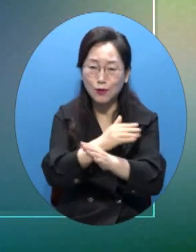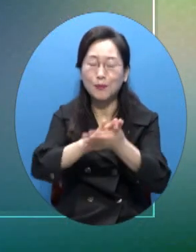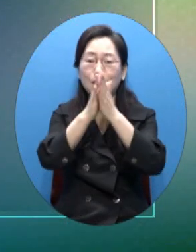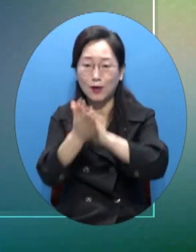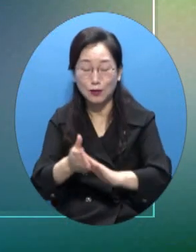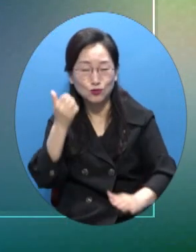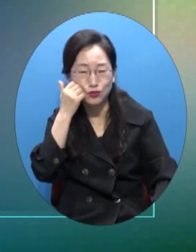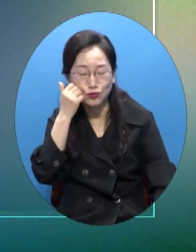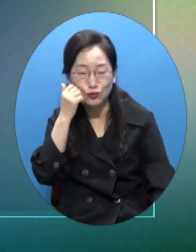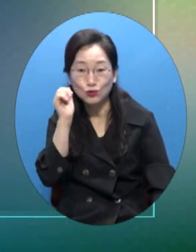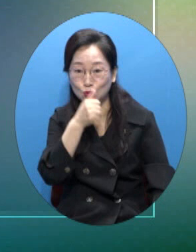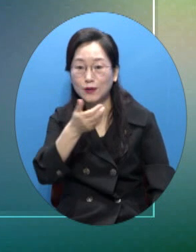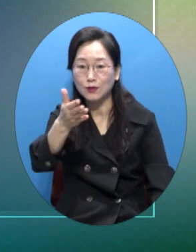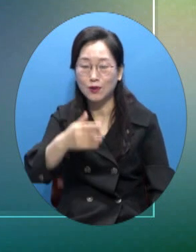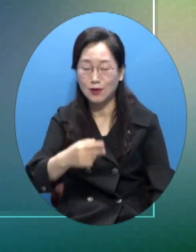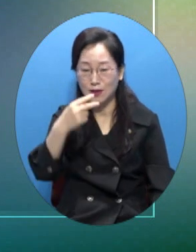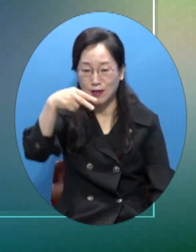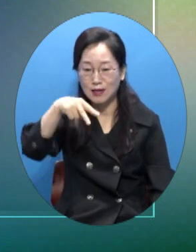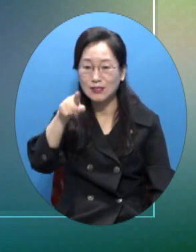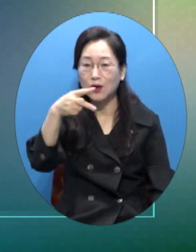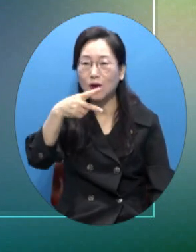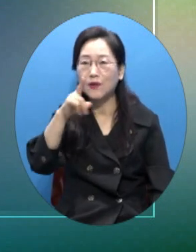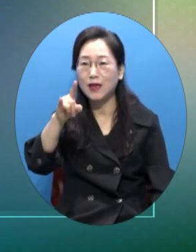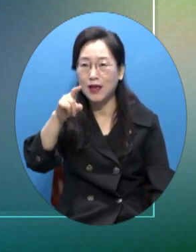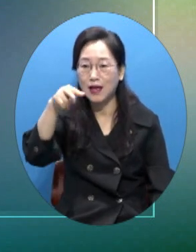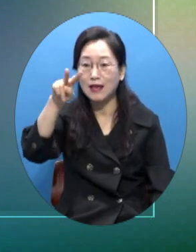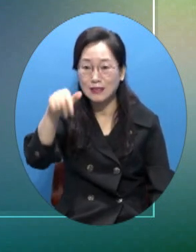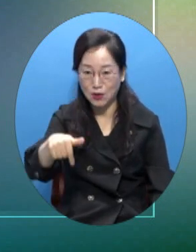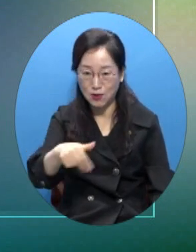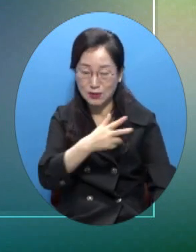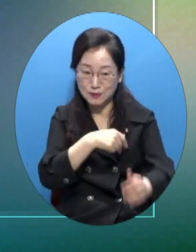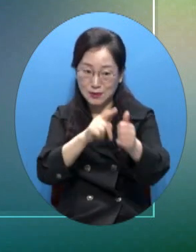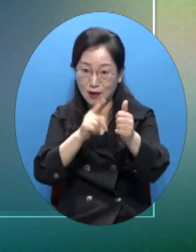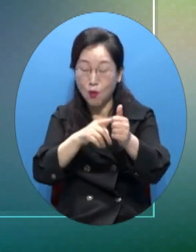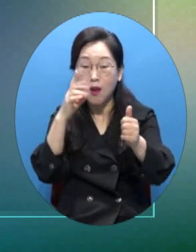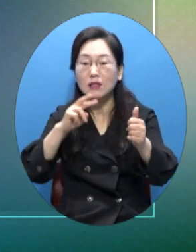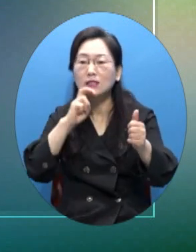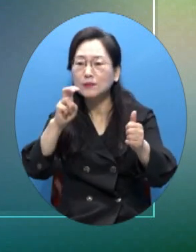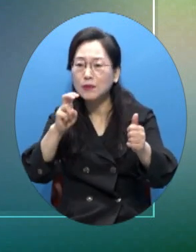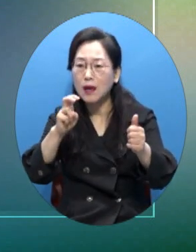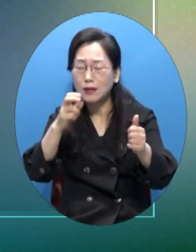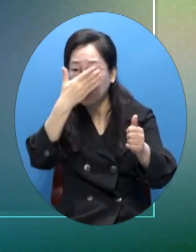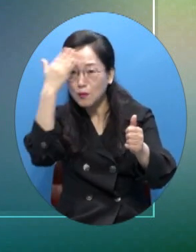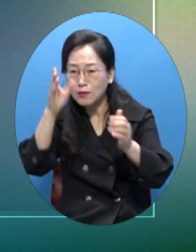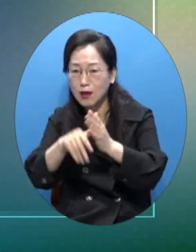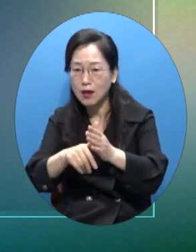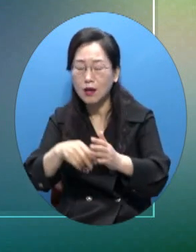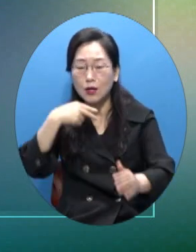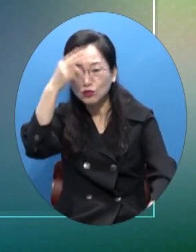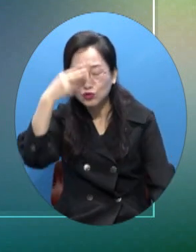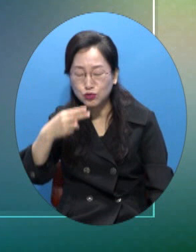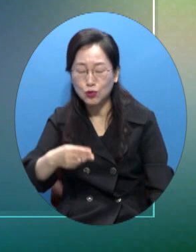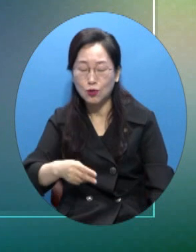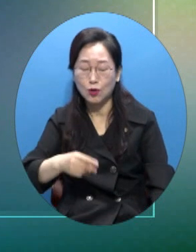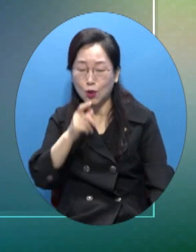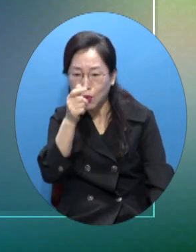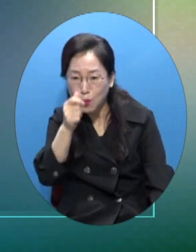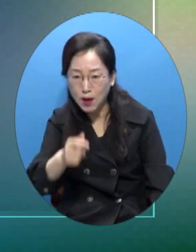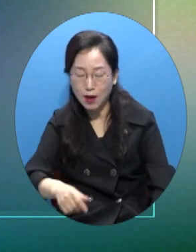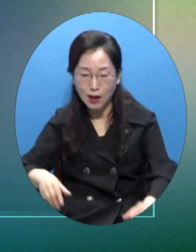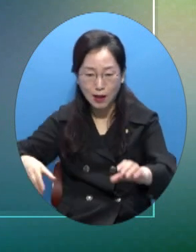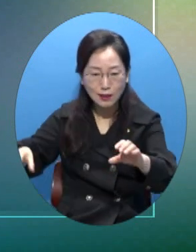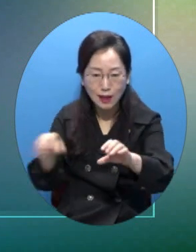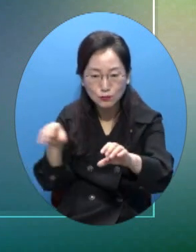집사님을 소개합니다. 이 서대석 집사님은 20대 청춘을 술과 도박과 당구로 탕진하며